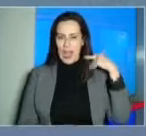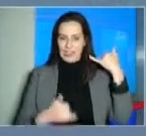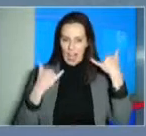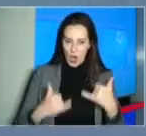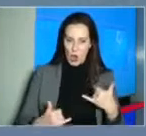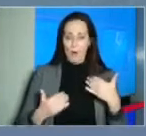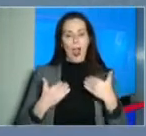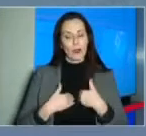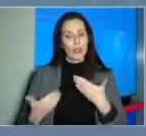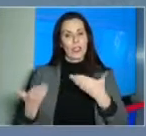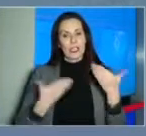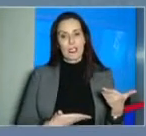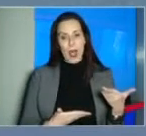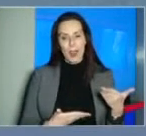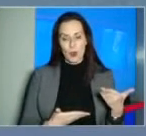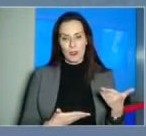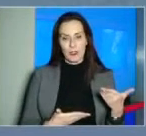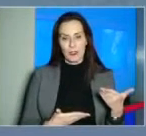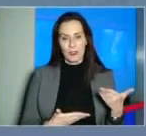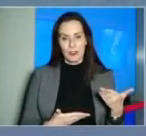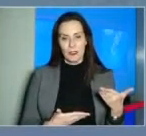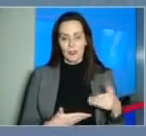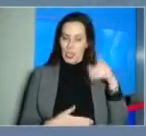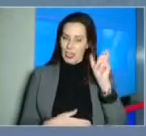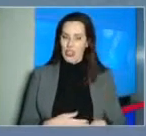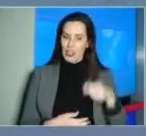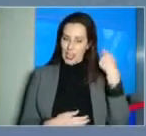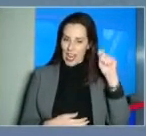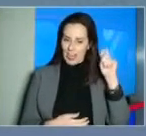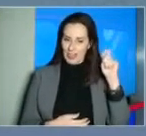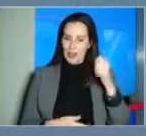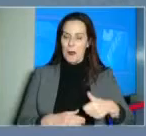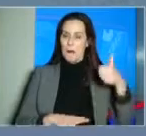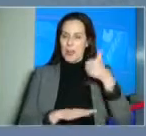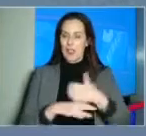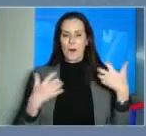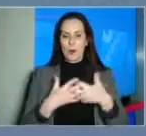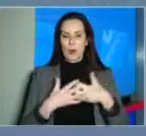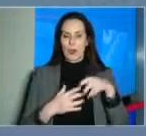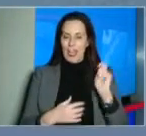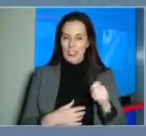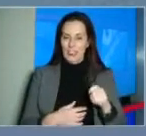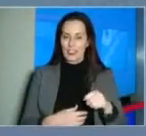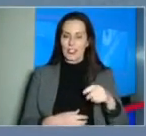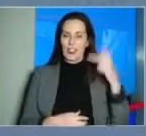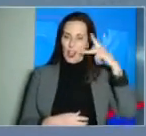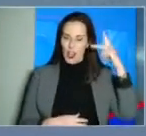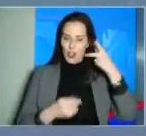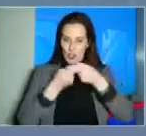להיום, אנחנו הזמנו לפה איש יקר, מנהל מוזיאון הכנסת, דוקטור